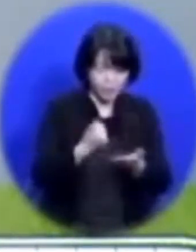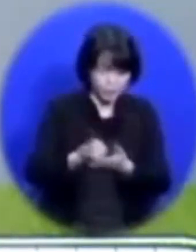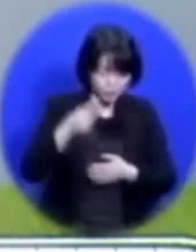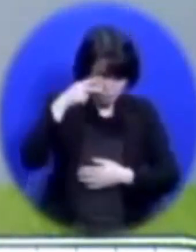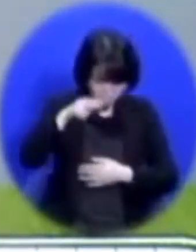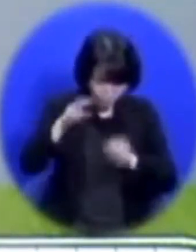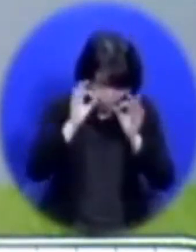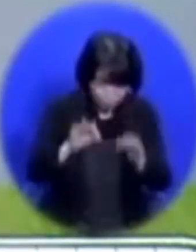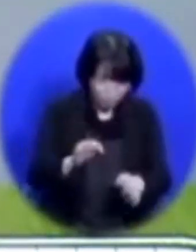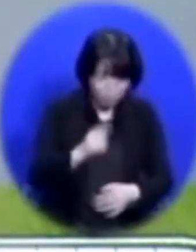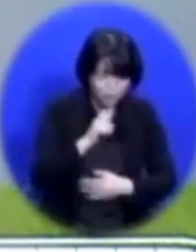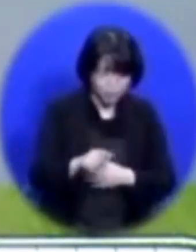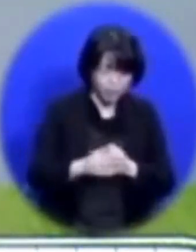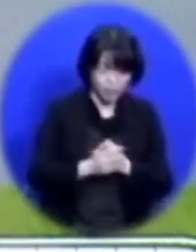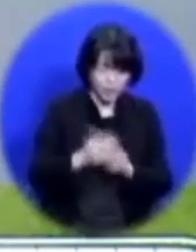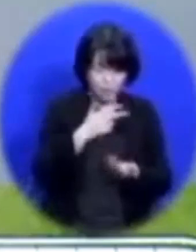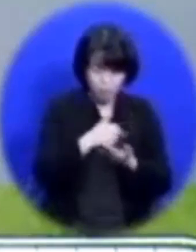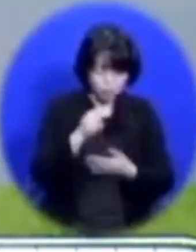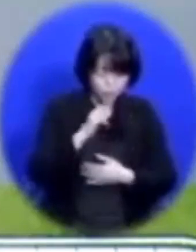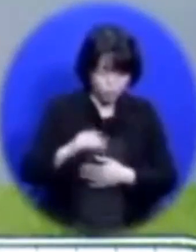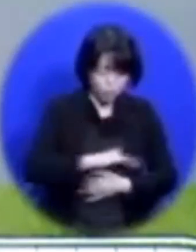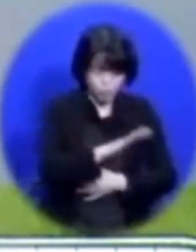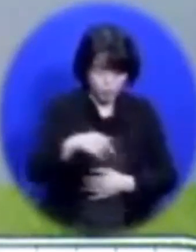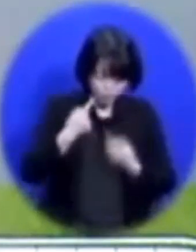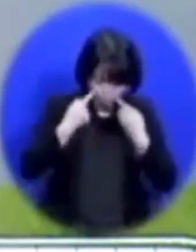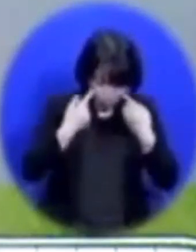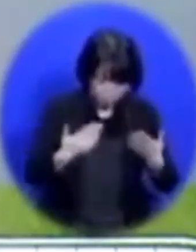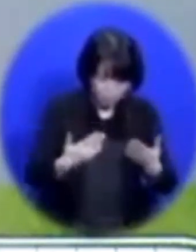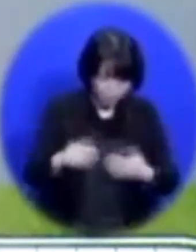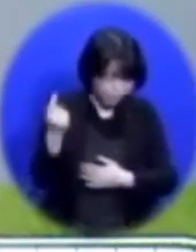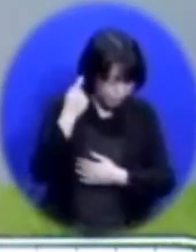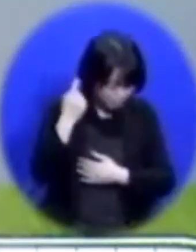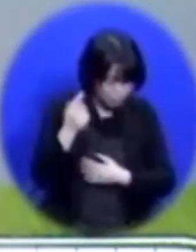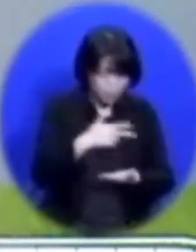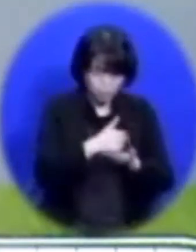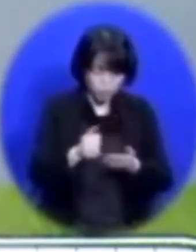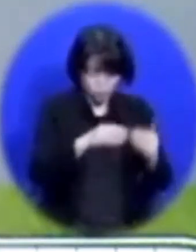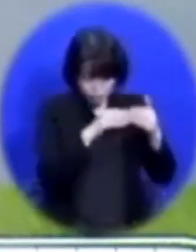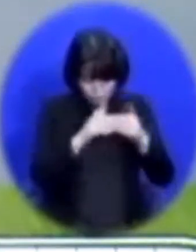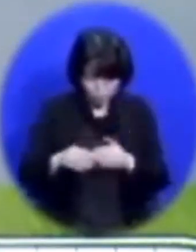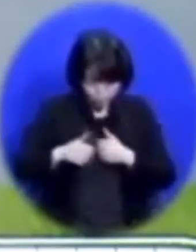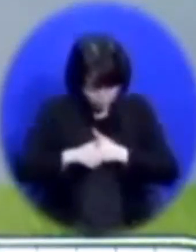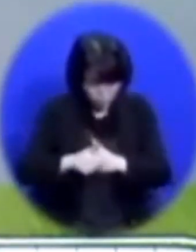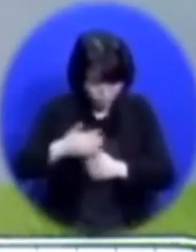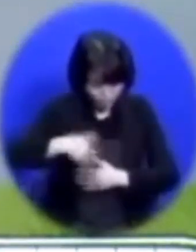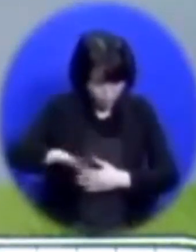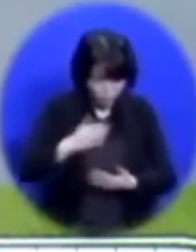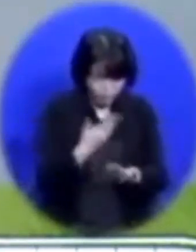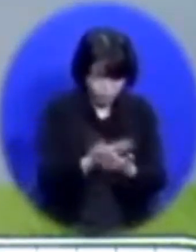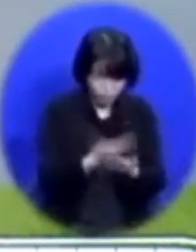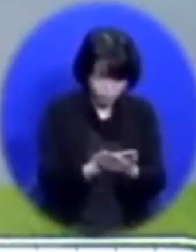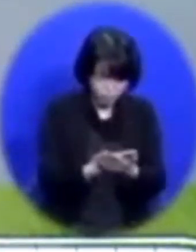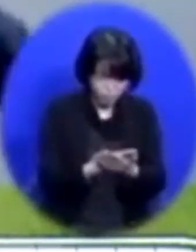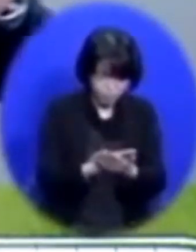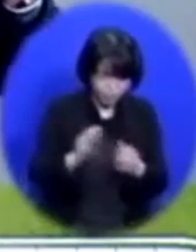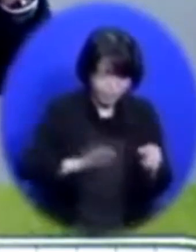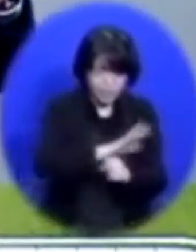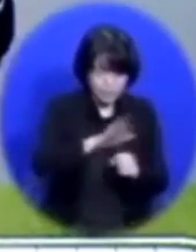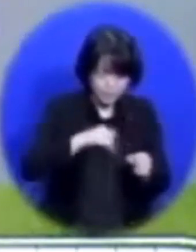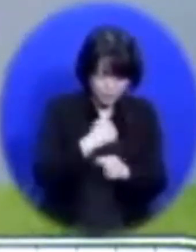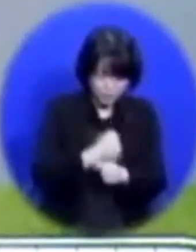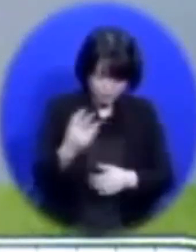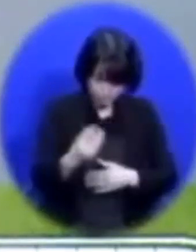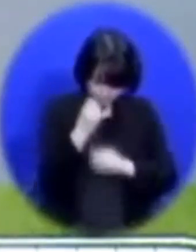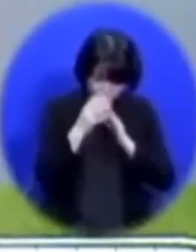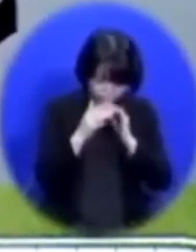주님,저희가주님의말씀을 분명히듣고주님의 인도하심을따를수있도록은혜를베풀어주소서.오늘당신이사랑하는성인들에게